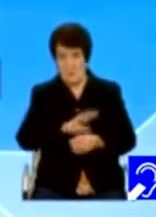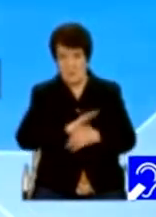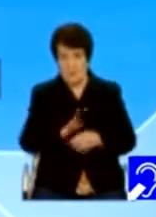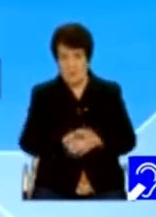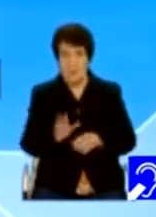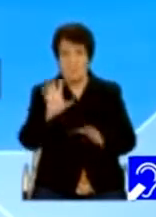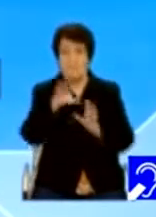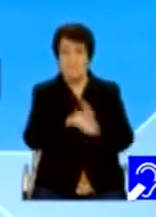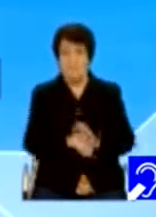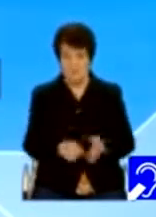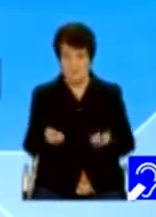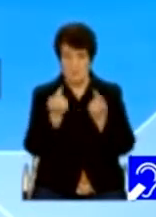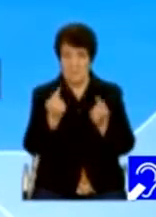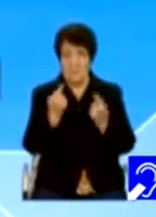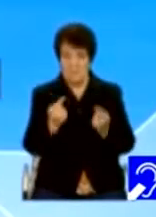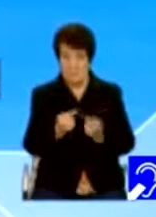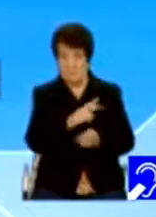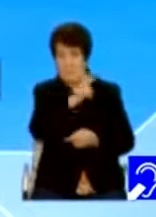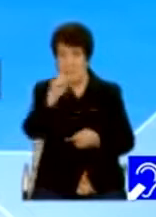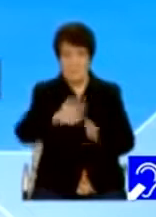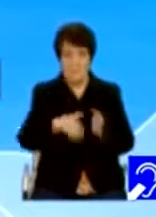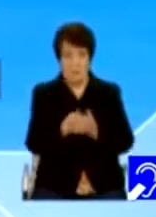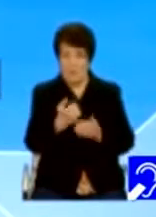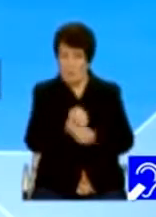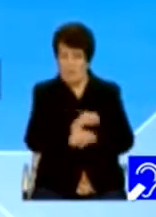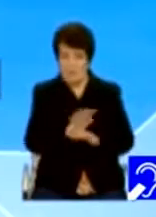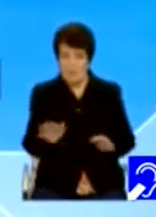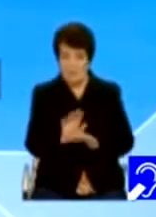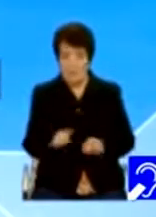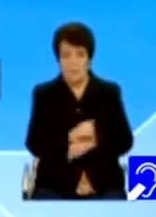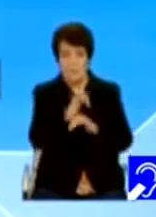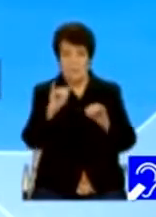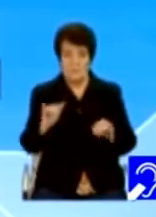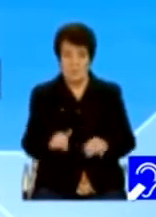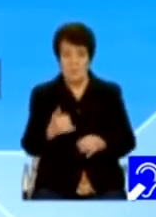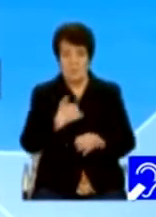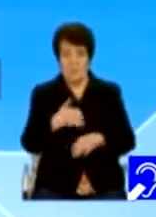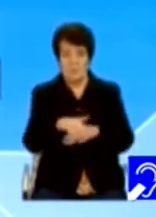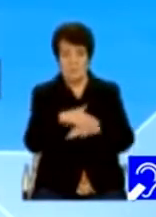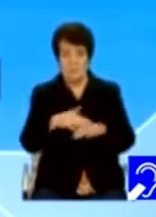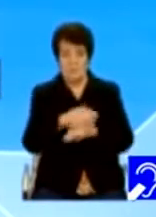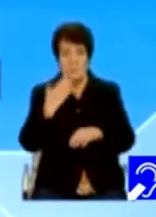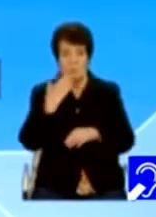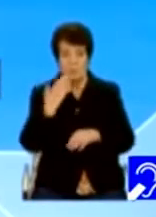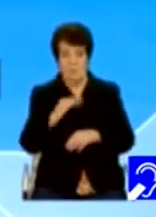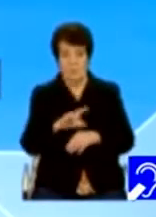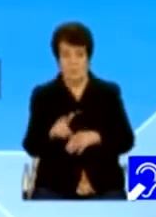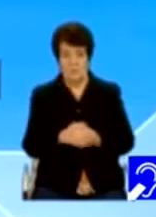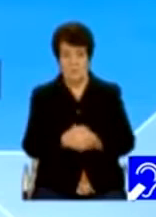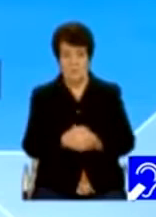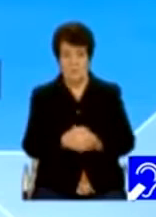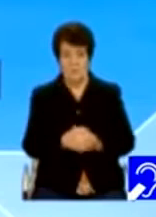dar pentru investițiile enorme pe care nu le-a făcut nimeni până acum. Iar partenerii de dezvoltare sunt pe axa București,